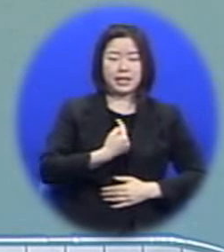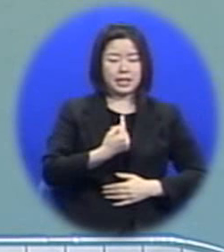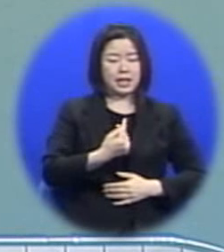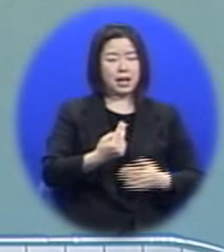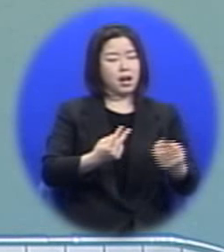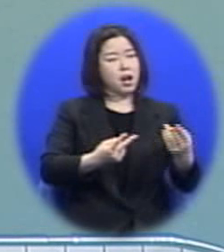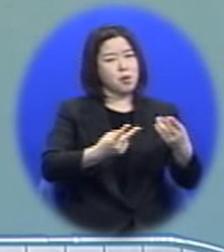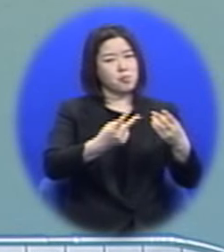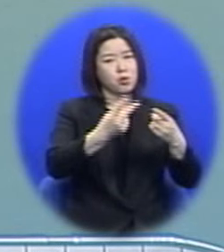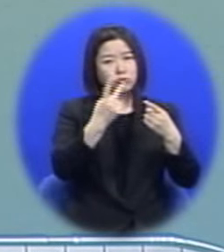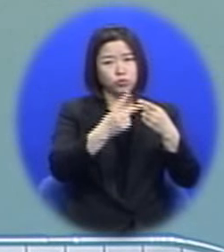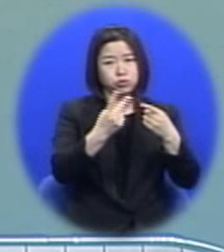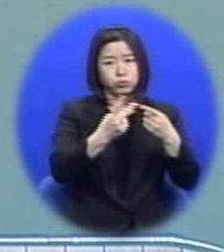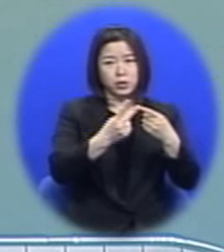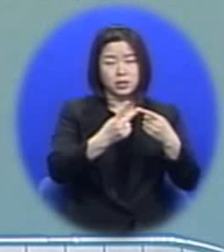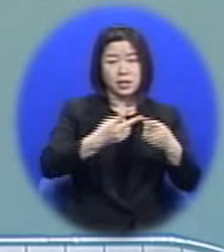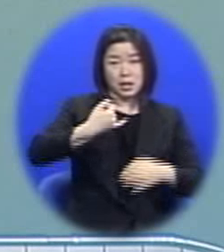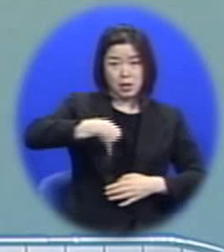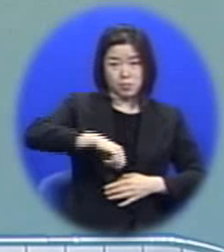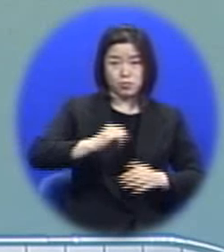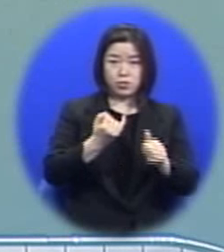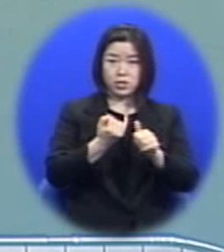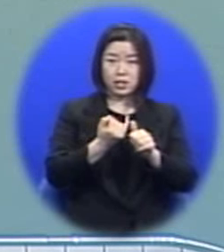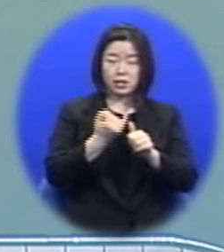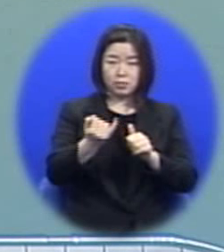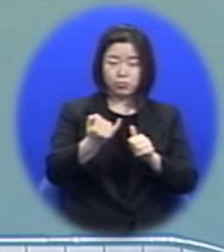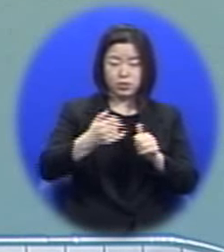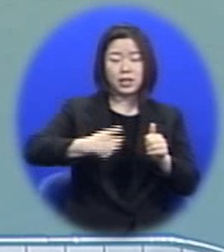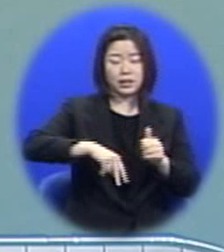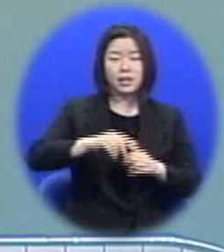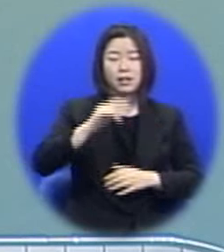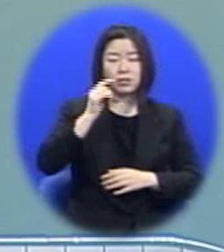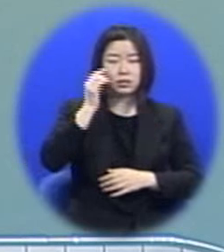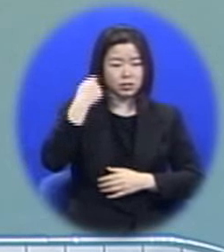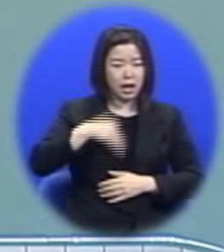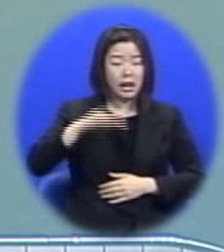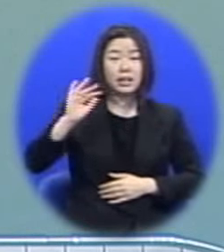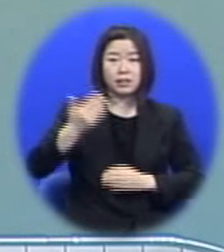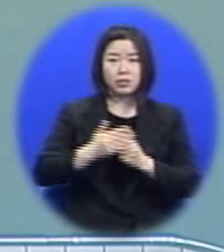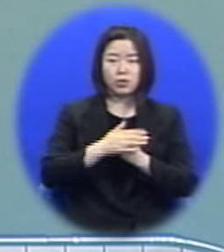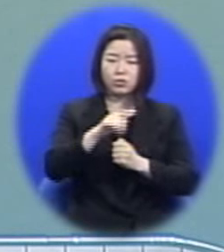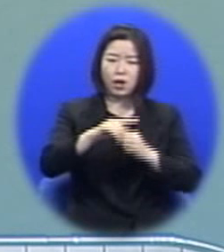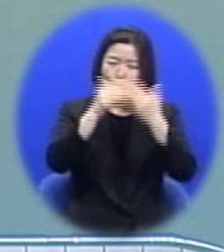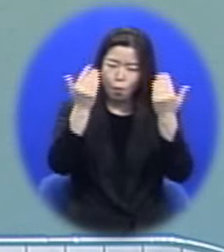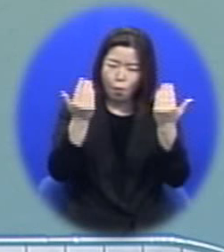사실을 알게 된 거예요. 그게 그 사람을 완전히 마음이 무너지게